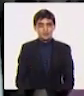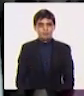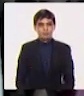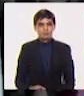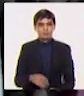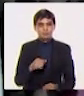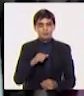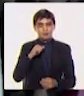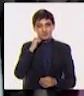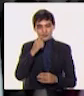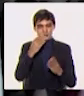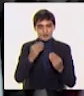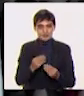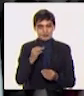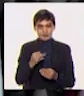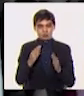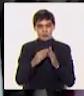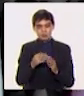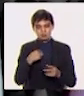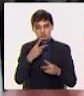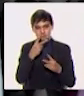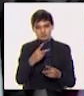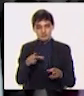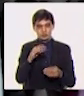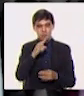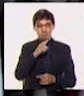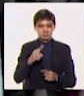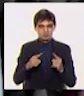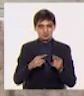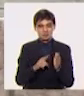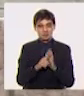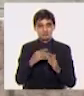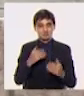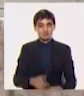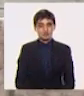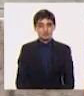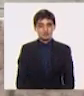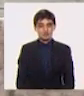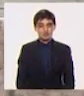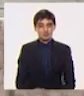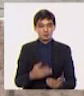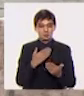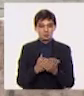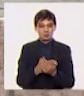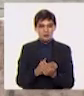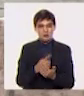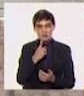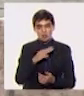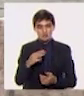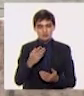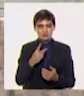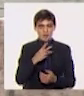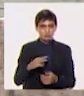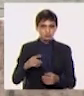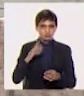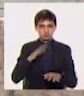И на завтрашний день уже үйге қарап, бәрі трескается. Может, где-то минута-две где-то вот так вот